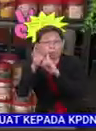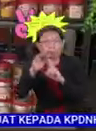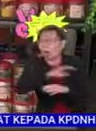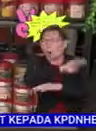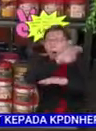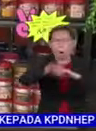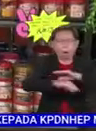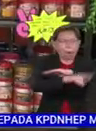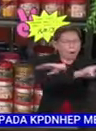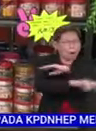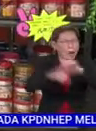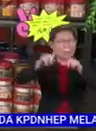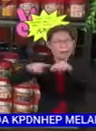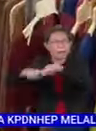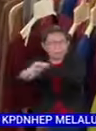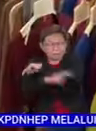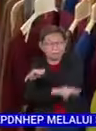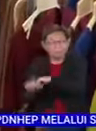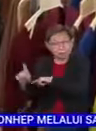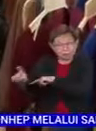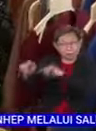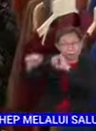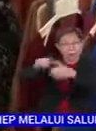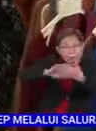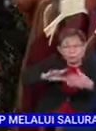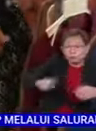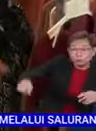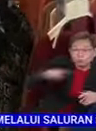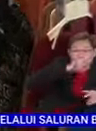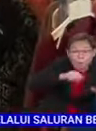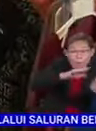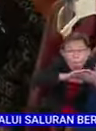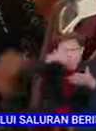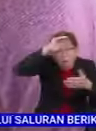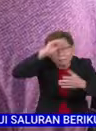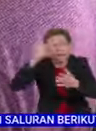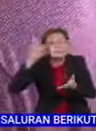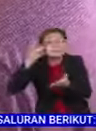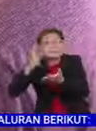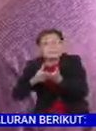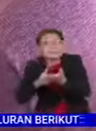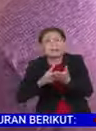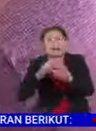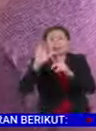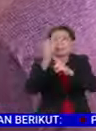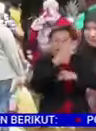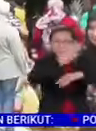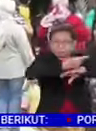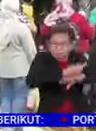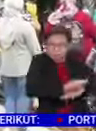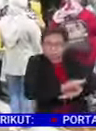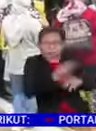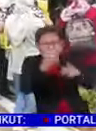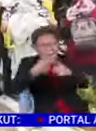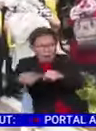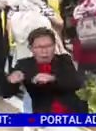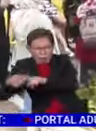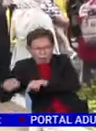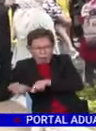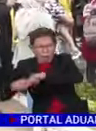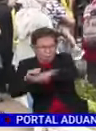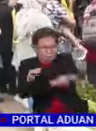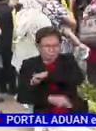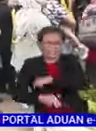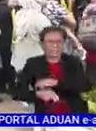pavilion. Selain itu, anda juga boleh pelajari dan kenali budaya dan tradisi yang berbeza.